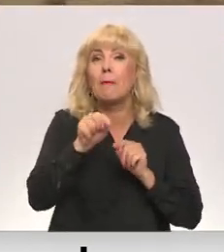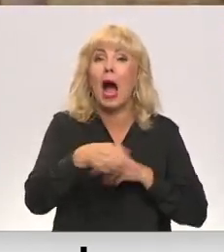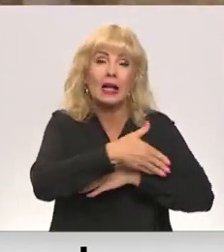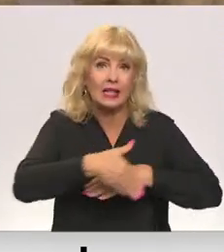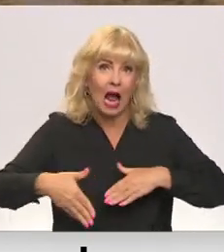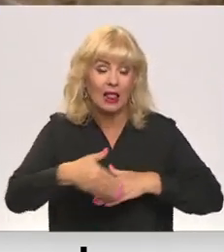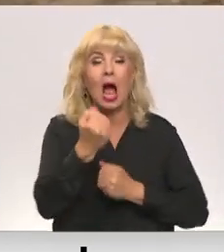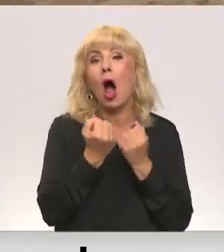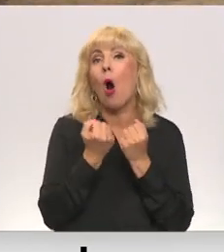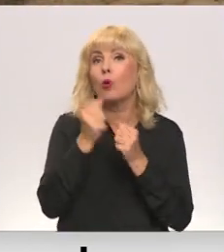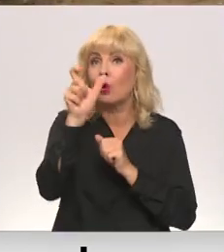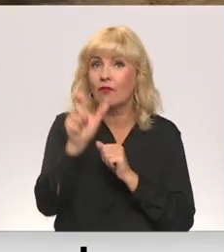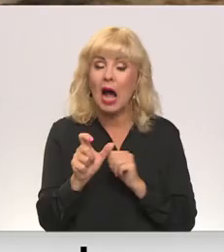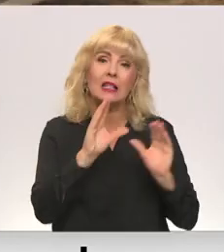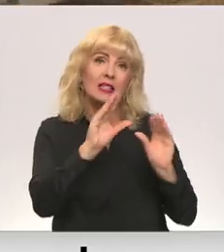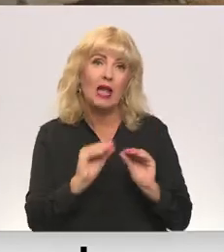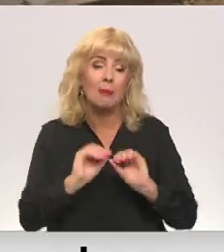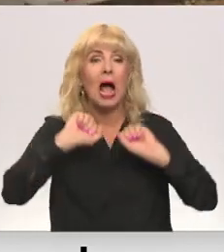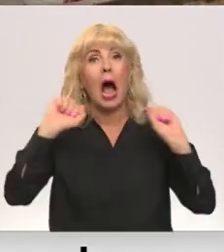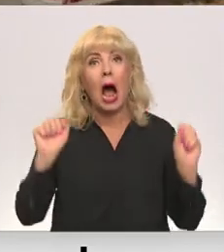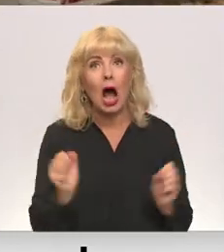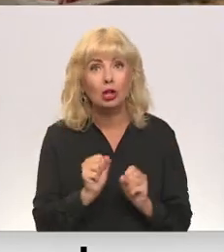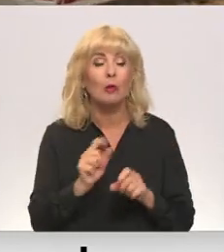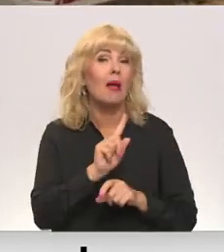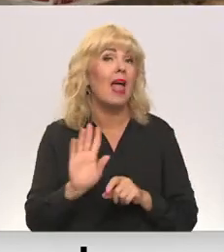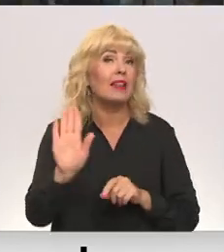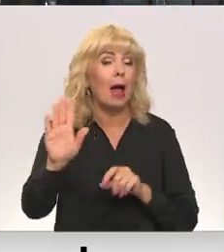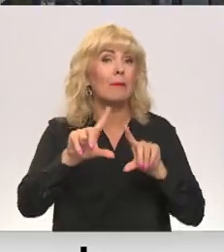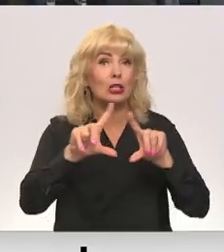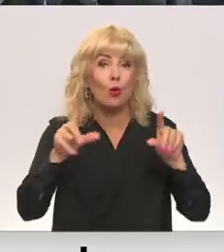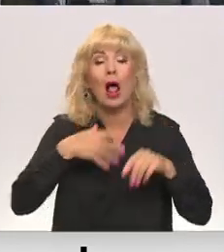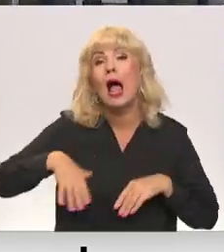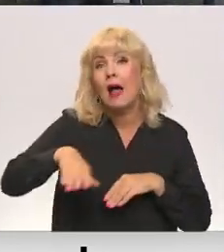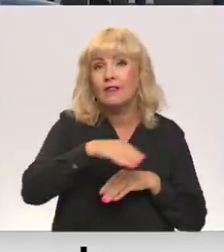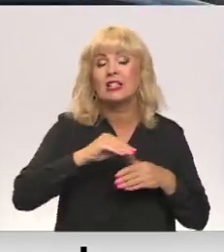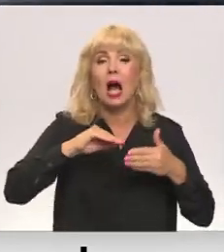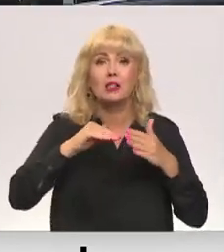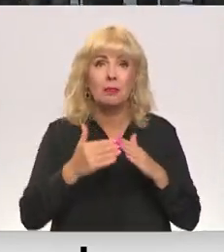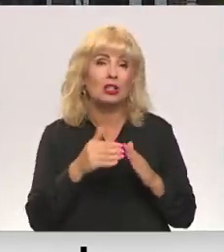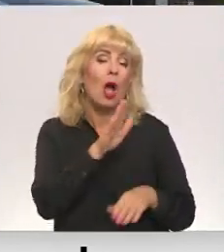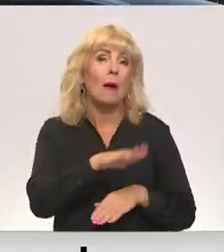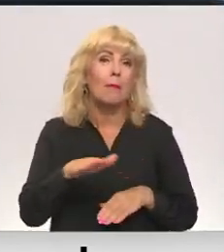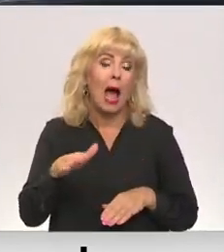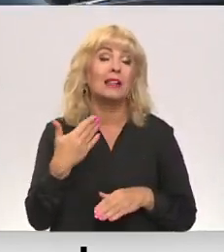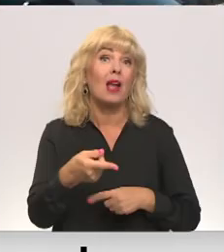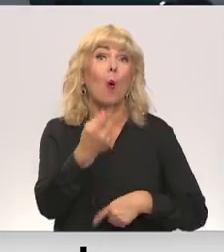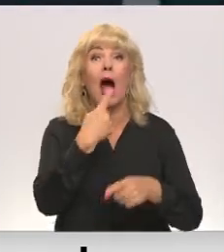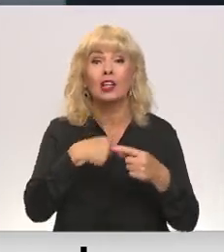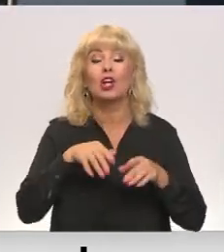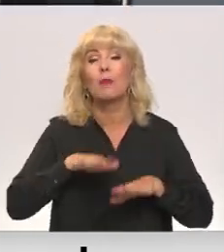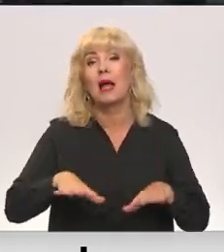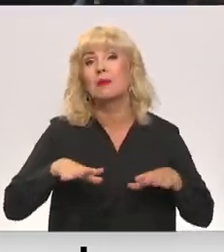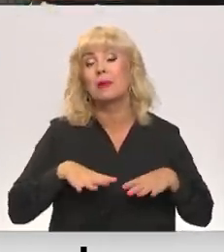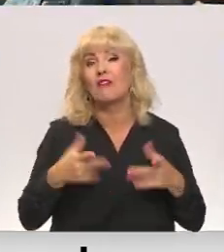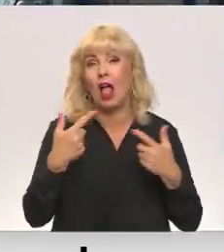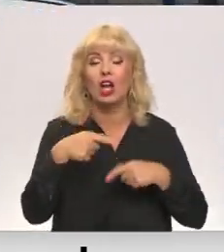Savukārt autovadītāji lūgti samazināt braukšanas ātrumu nevien pie skolām, bet visā pilsētā. Jo bērni ir atgriezušies pēc brīvlaika